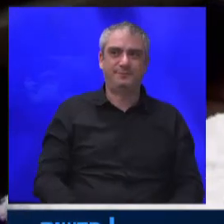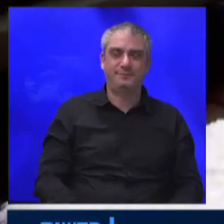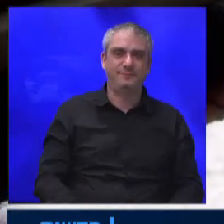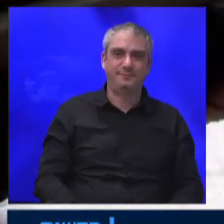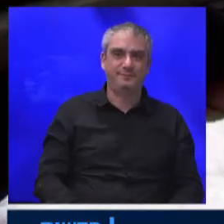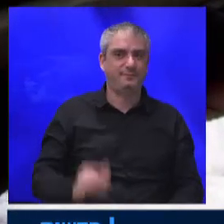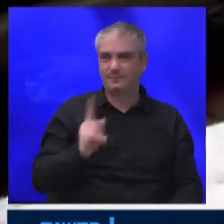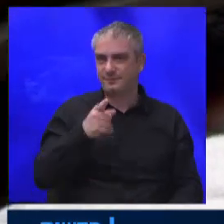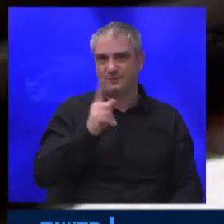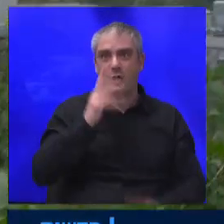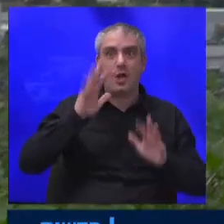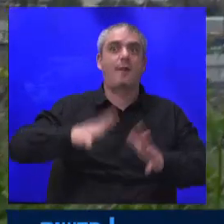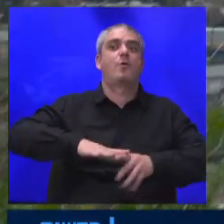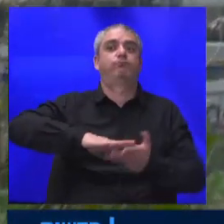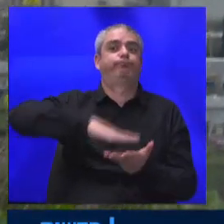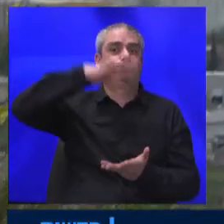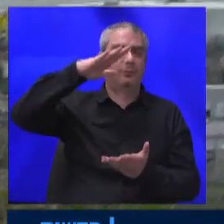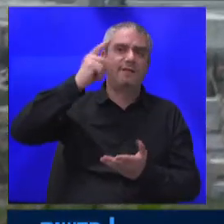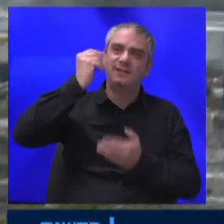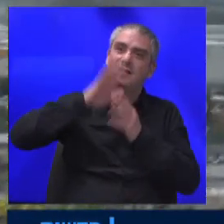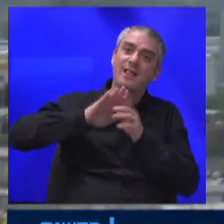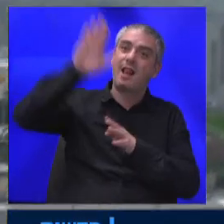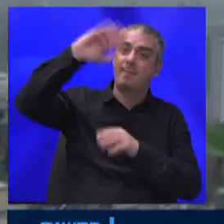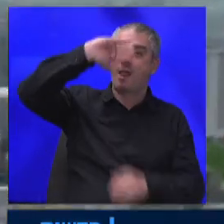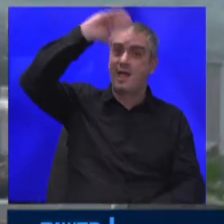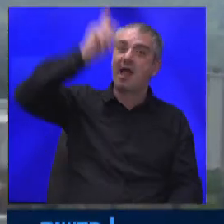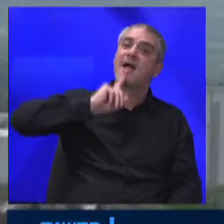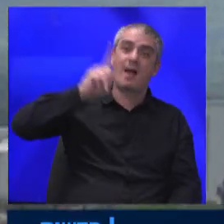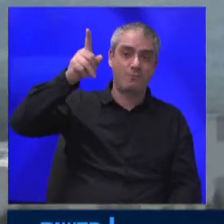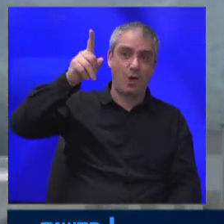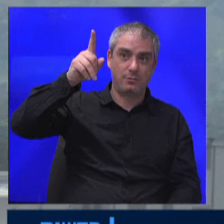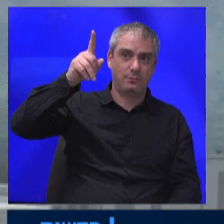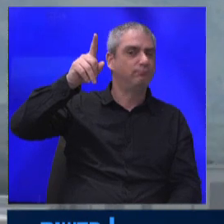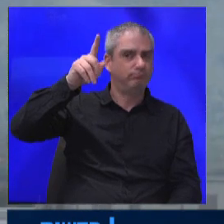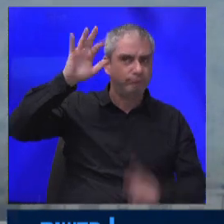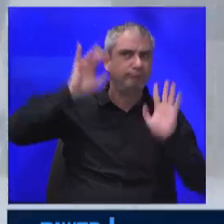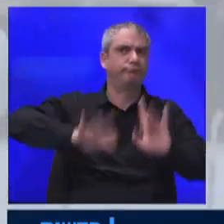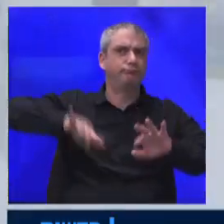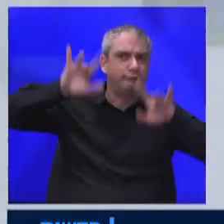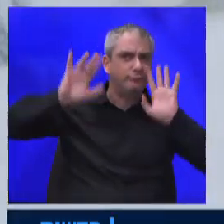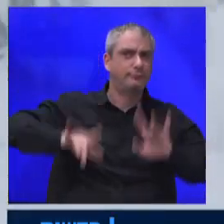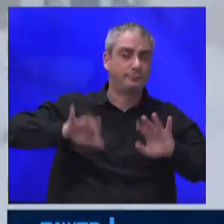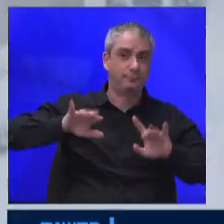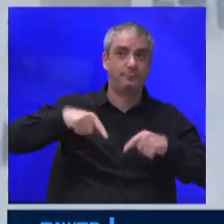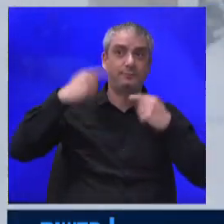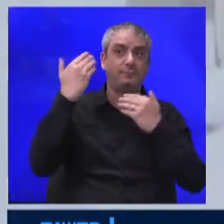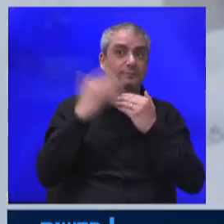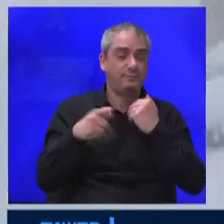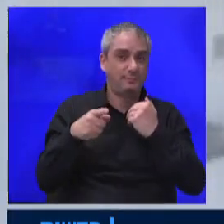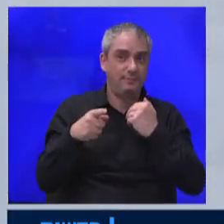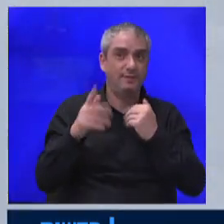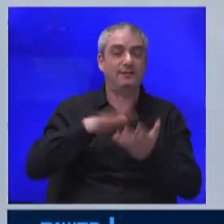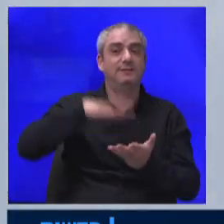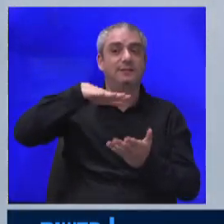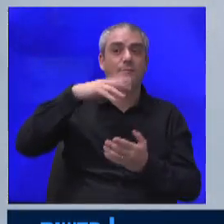אמנם לא מדובר בחמות שנערמת, אבל מעט מעלינו בחרמון, השלג לא הפסיק לרדת. ביממה החולפת הצטברו